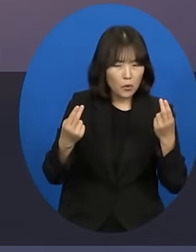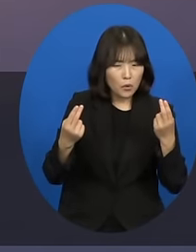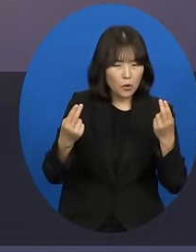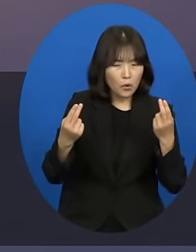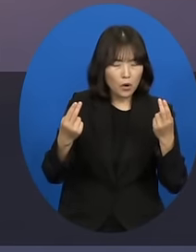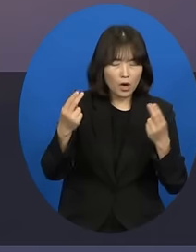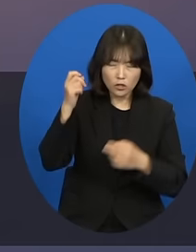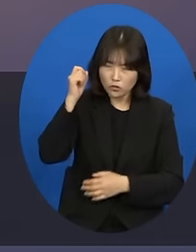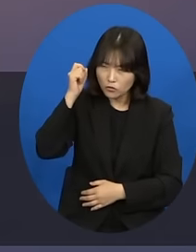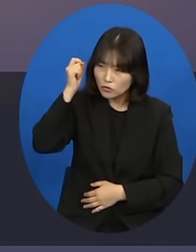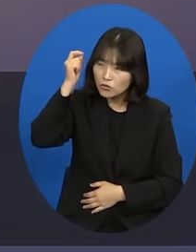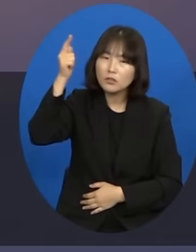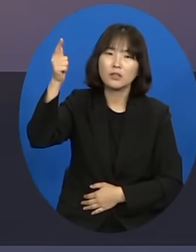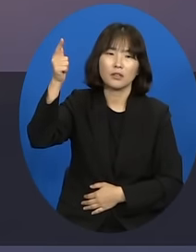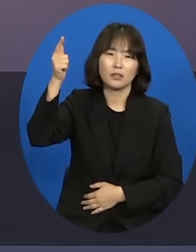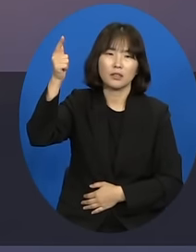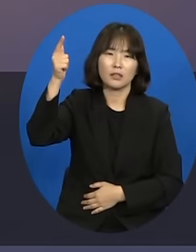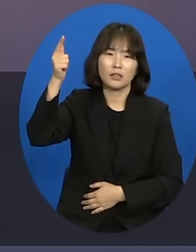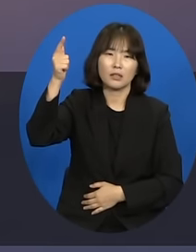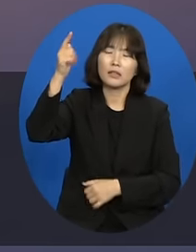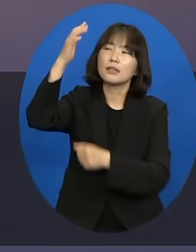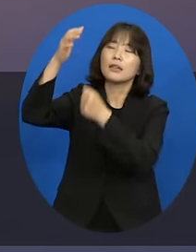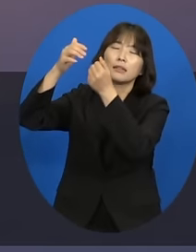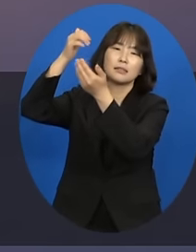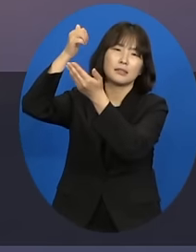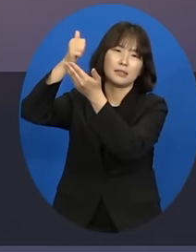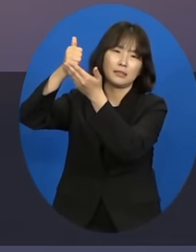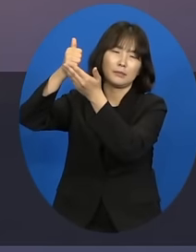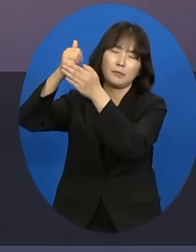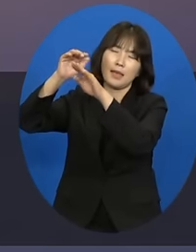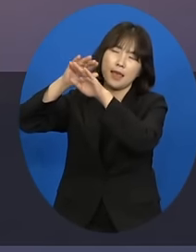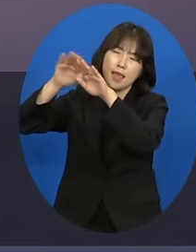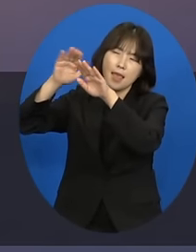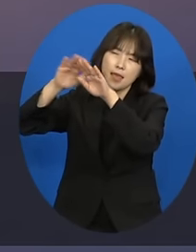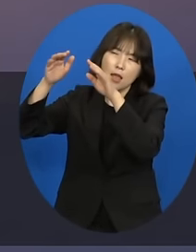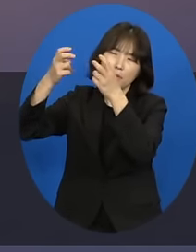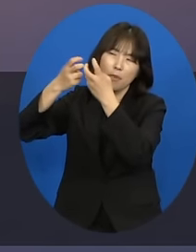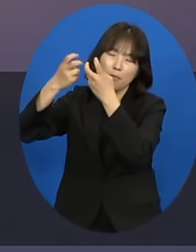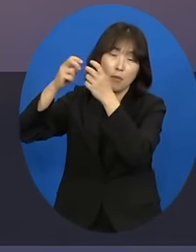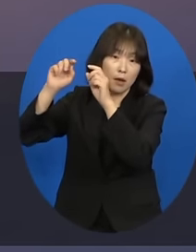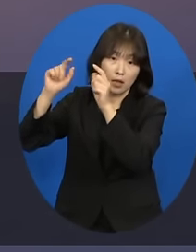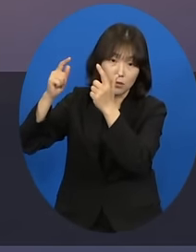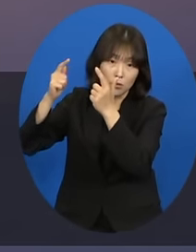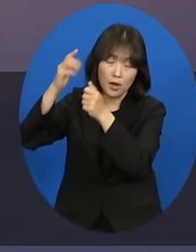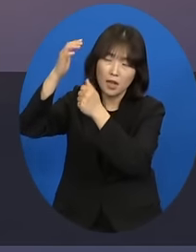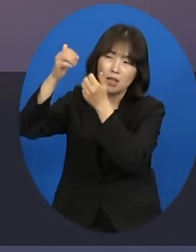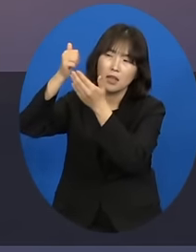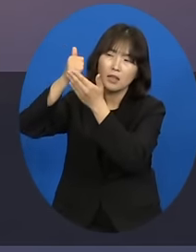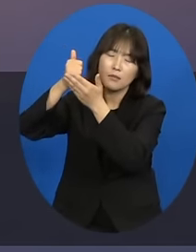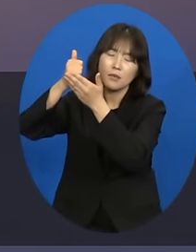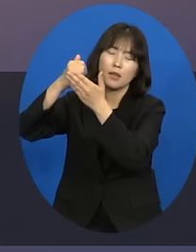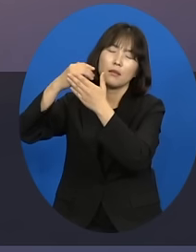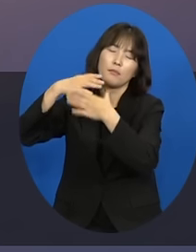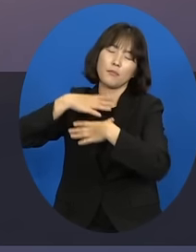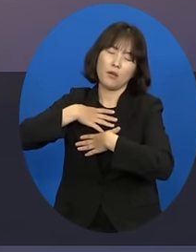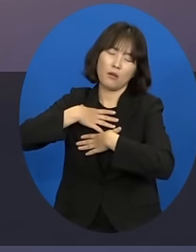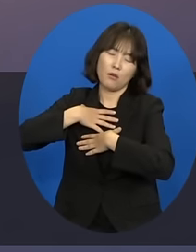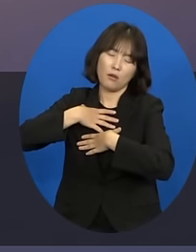생각을 뛰어넘는 또 하나님의 해결책이 아니라 하나님의 평화가